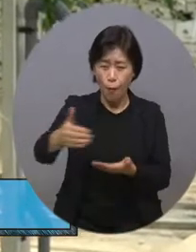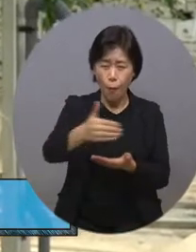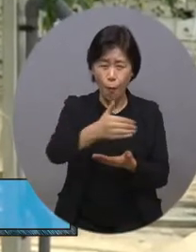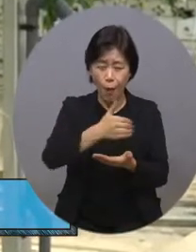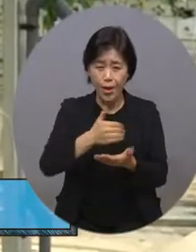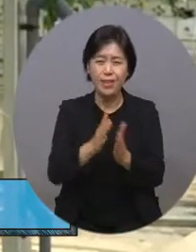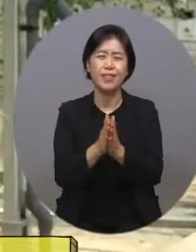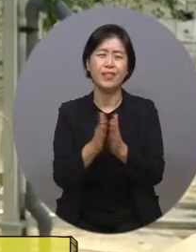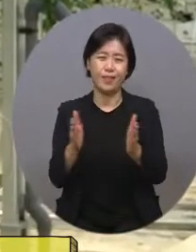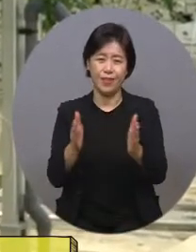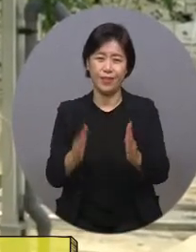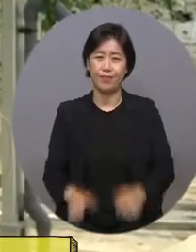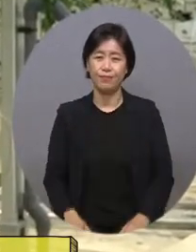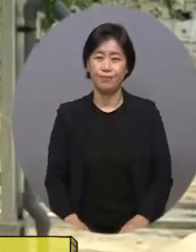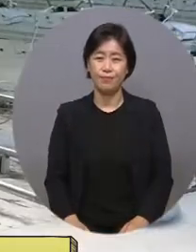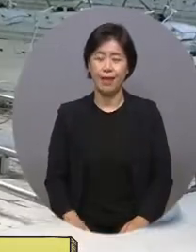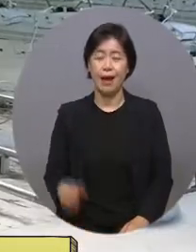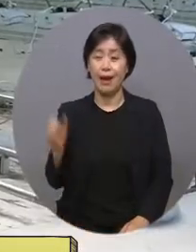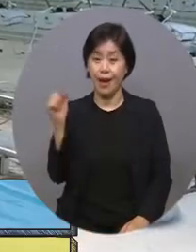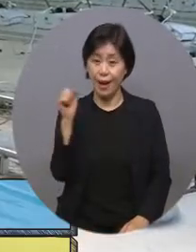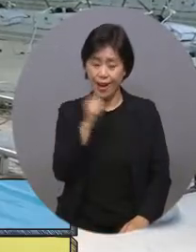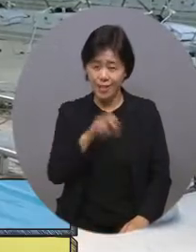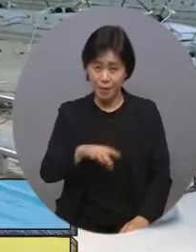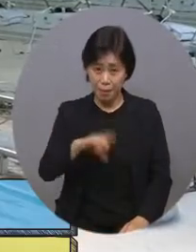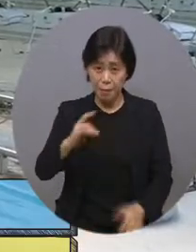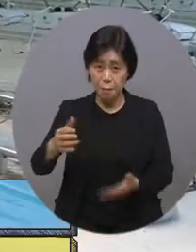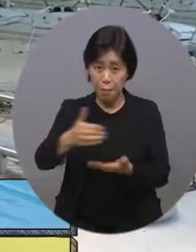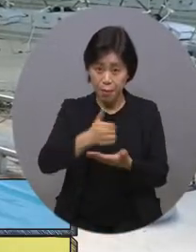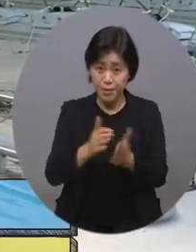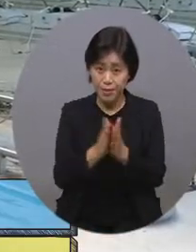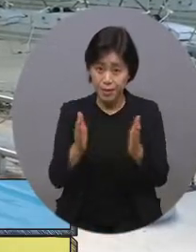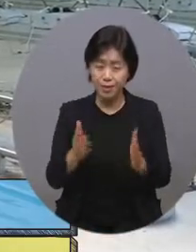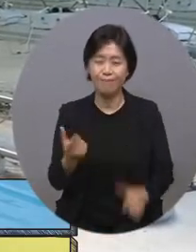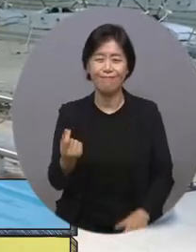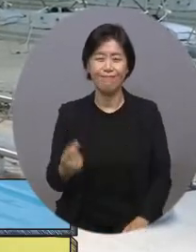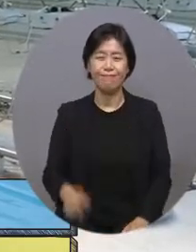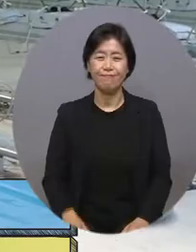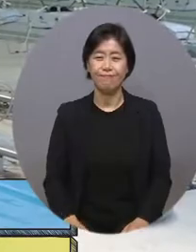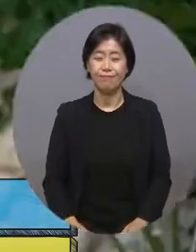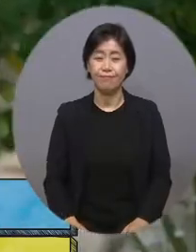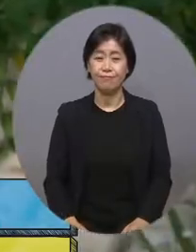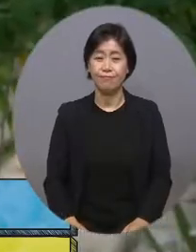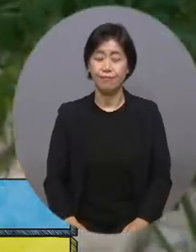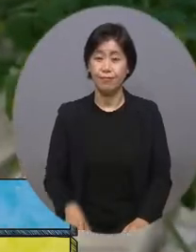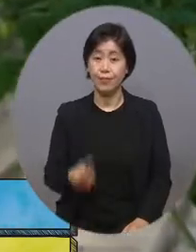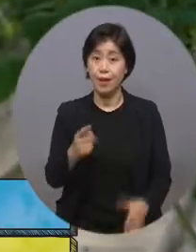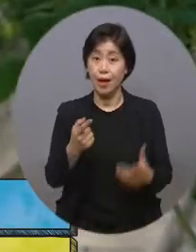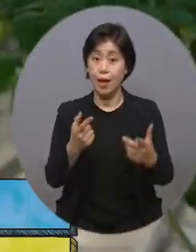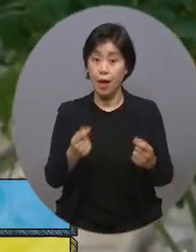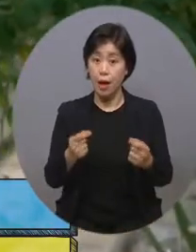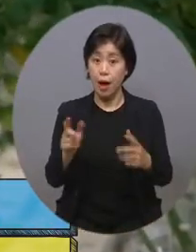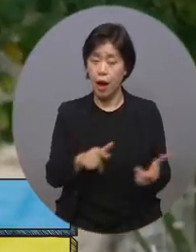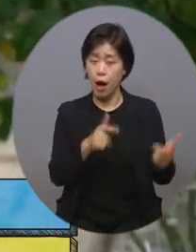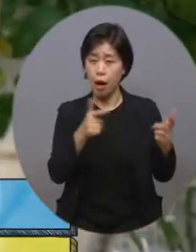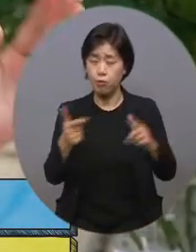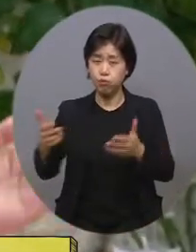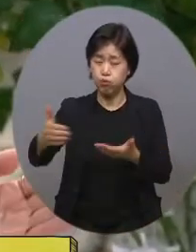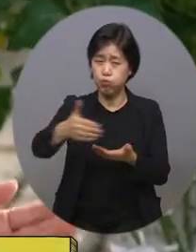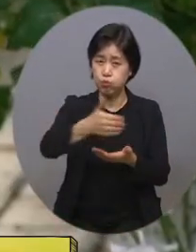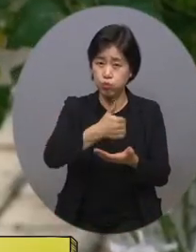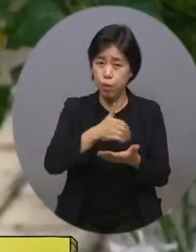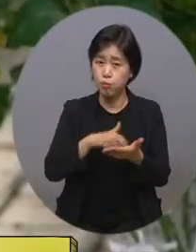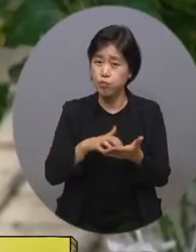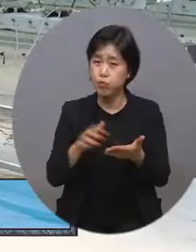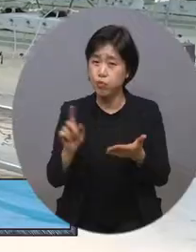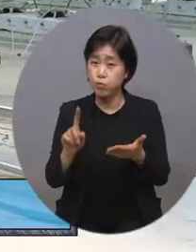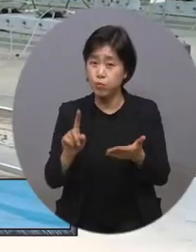막 시작했습니다. 이제 첫 수확을 시작하신 예, 거군요. 예. 그러면 지금 이렇게 예. 하루에 총 생산량은 어느 정도